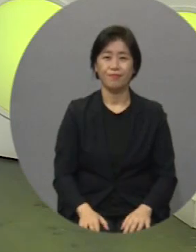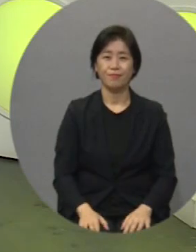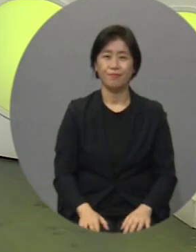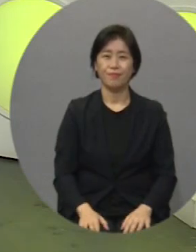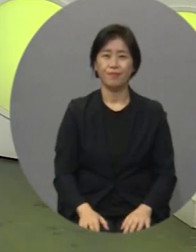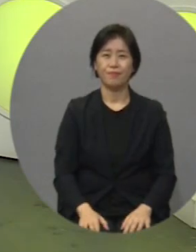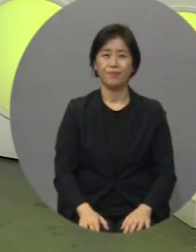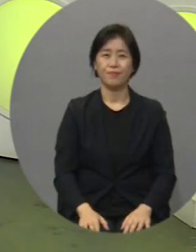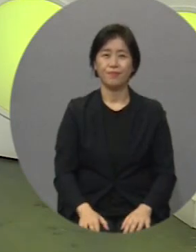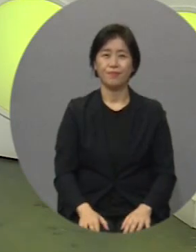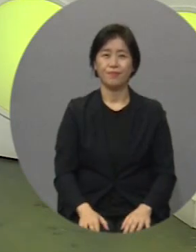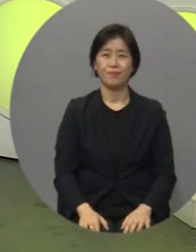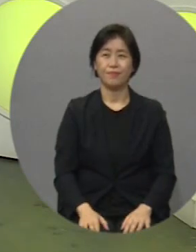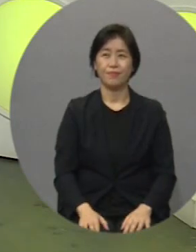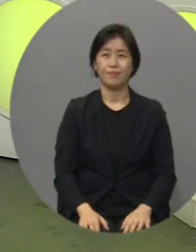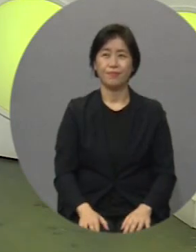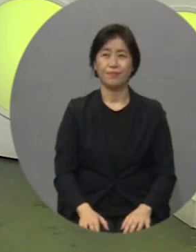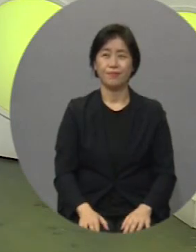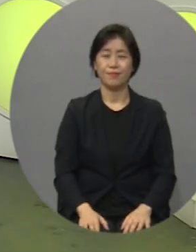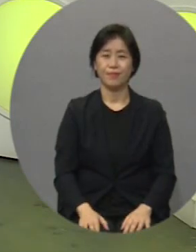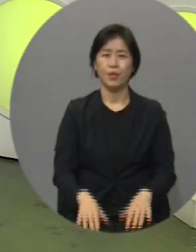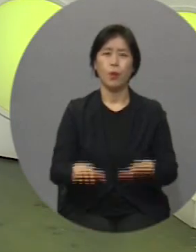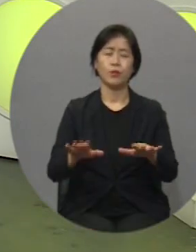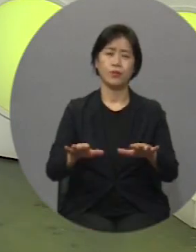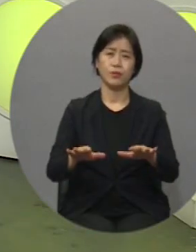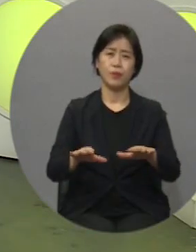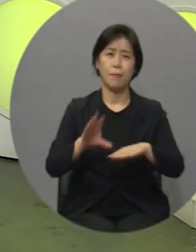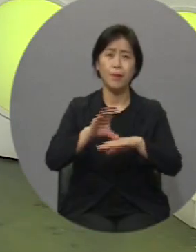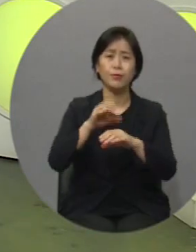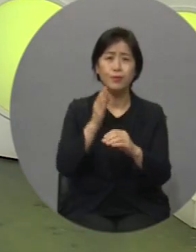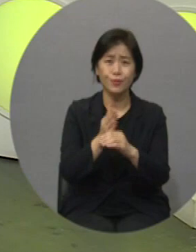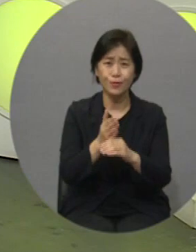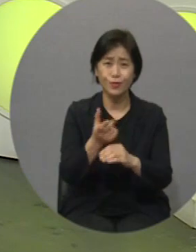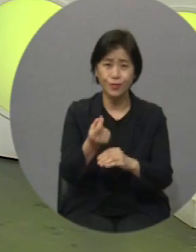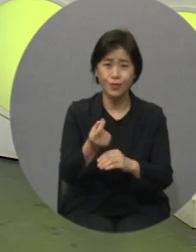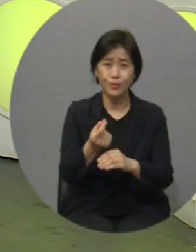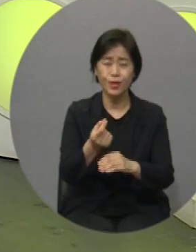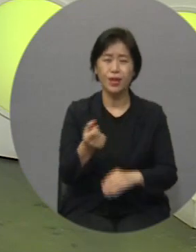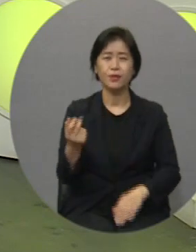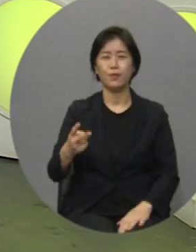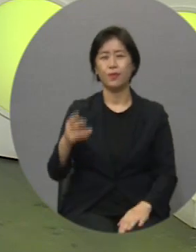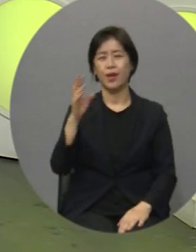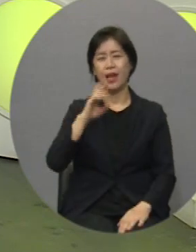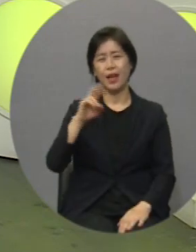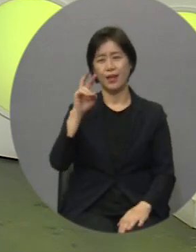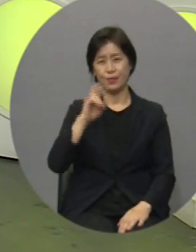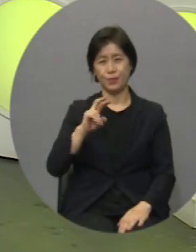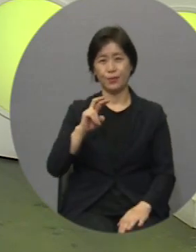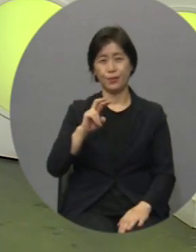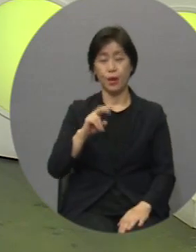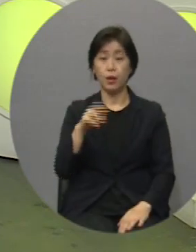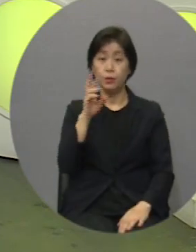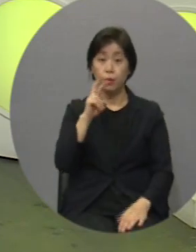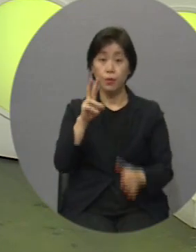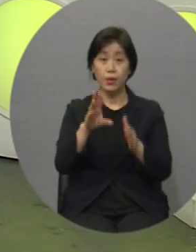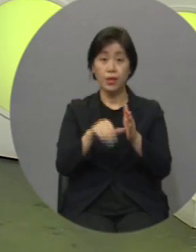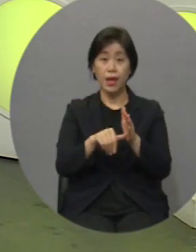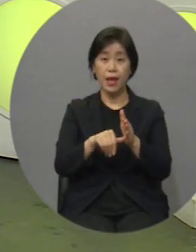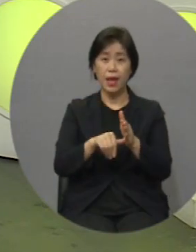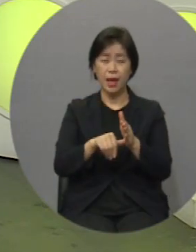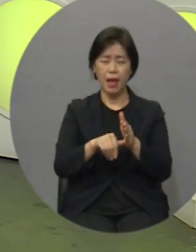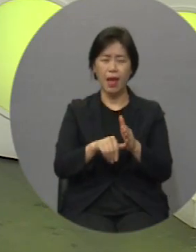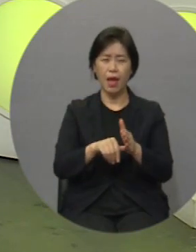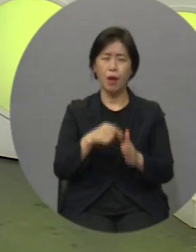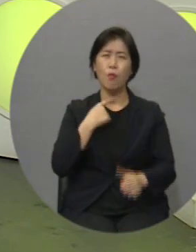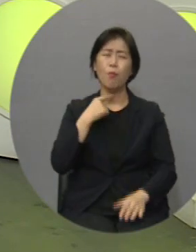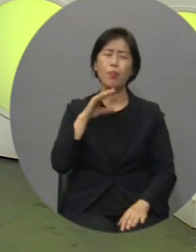우리 석수경 씨가 네. 생방송이고 네, 또 이렇게 또 가수들은 사실 네. 중간에 노래를 부르면서 네. 이렇게 좀